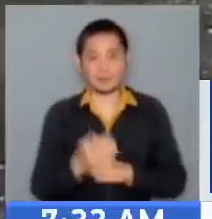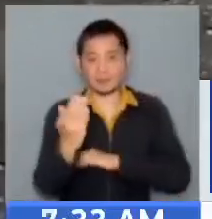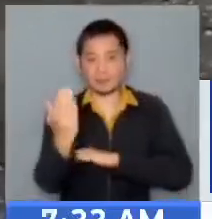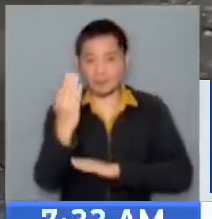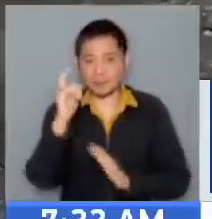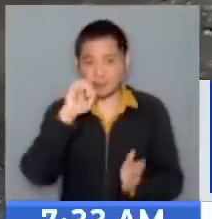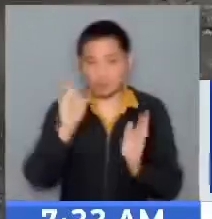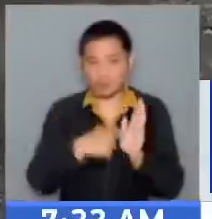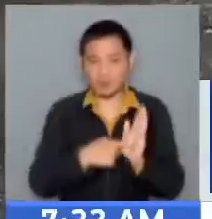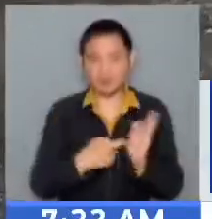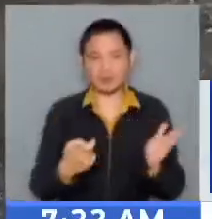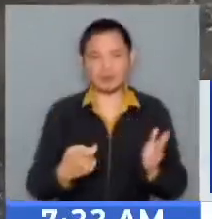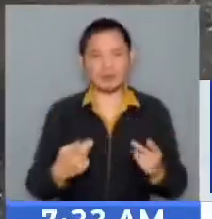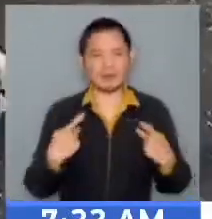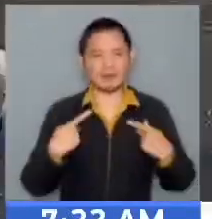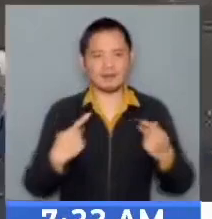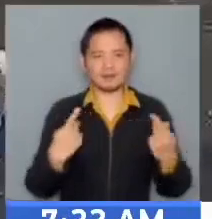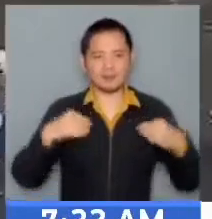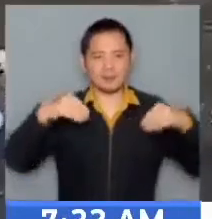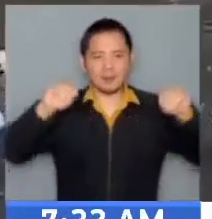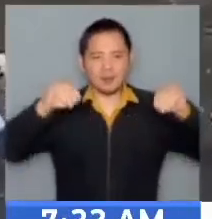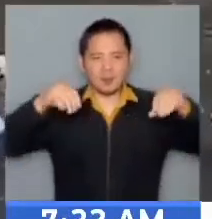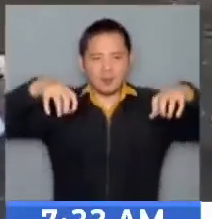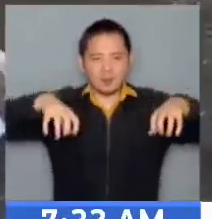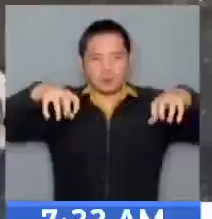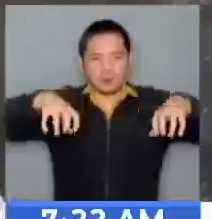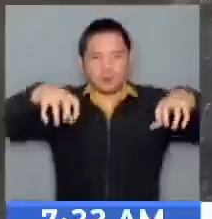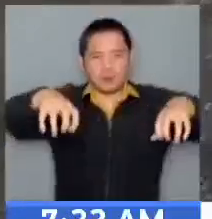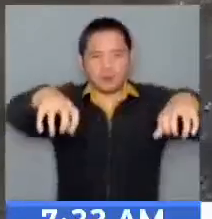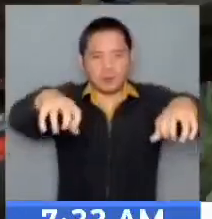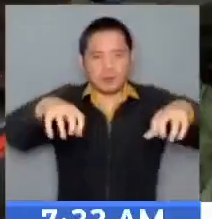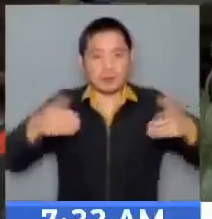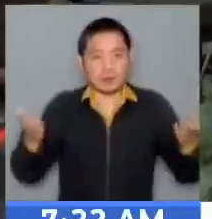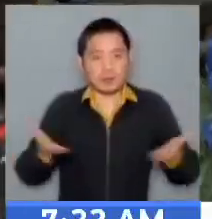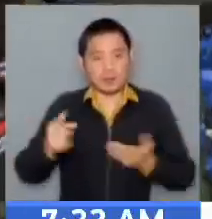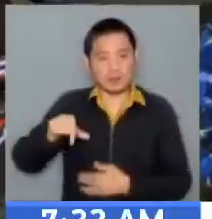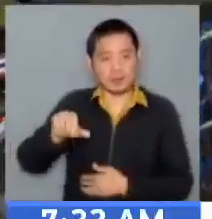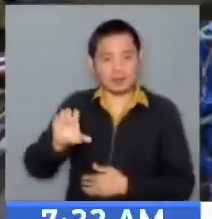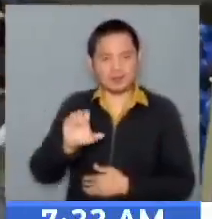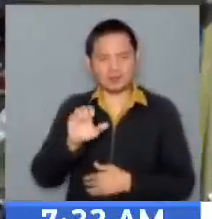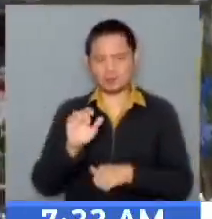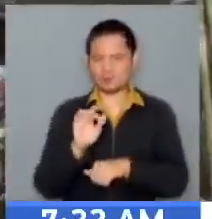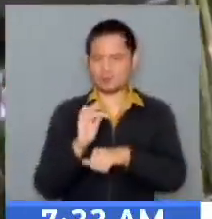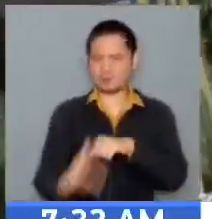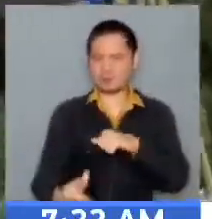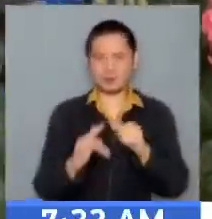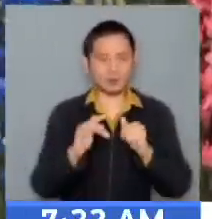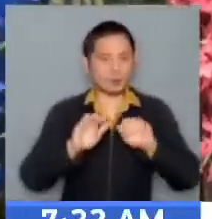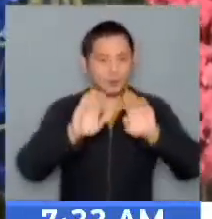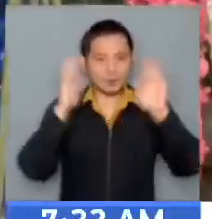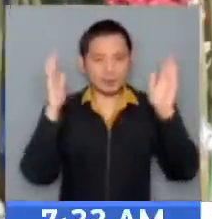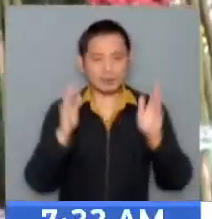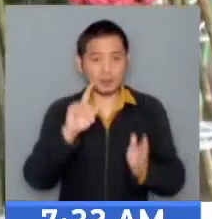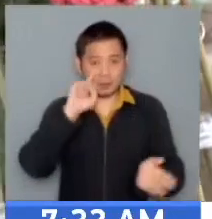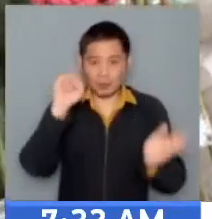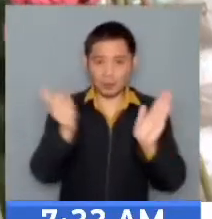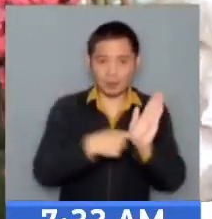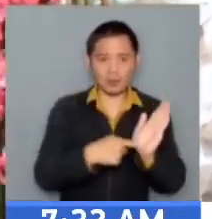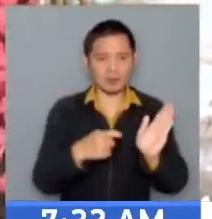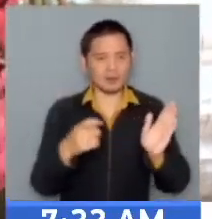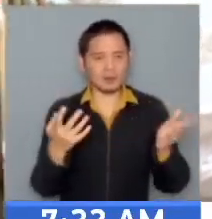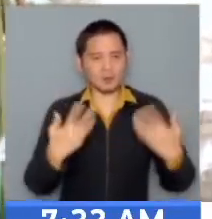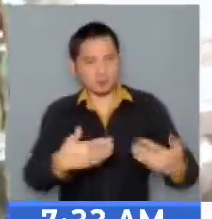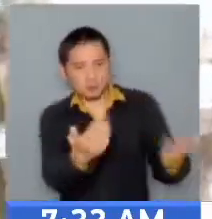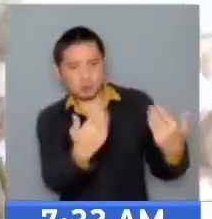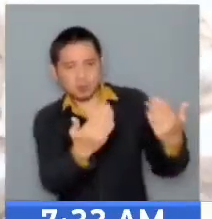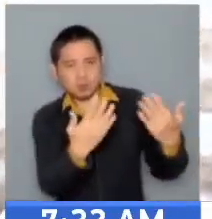mga dikit-dikit na tindahan dito sa Dapitan Arcade ay maaga silang nagbukas at marami din na mga mamimili na maagang nakikipagtawaran